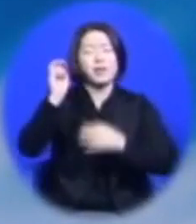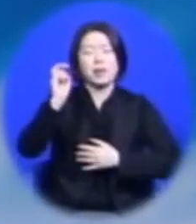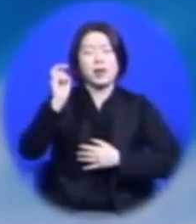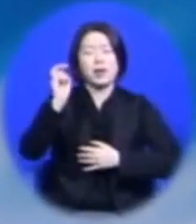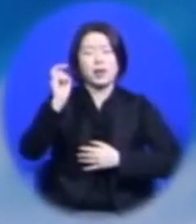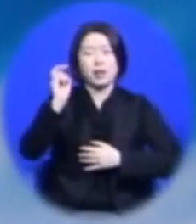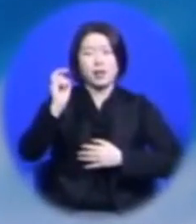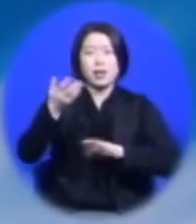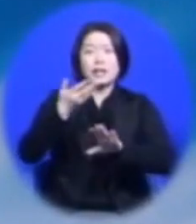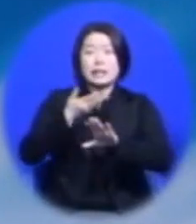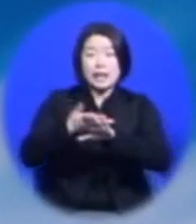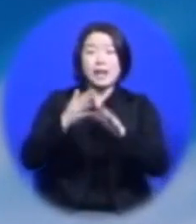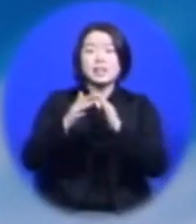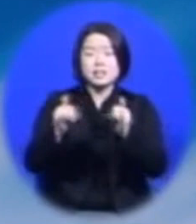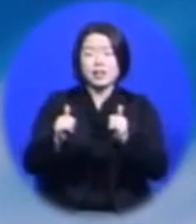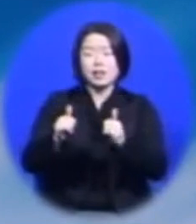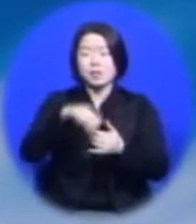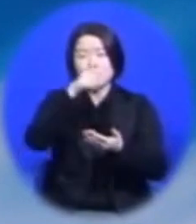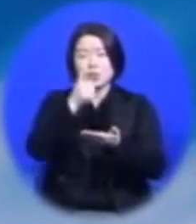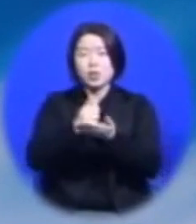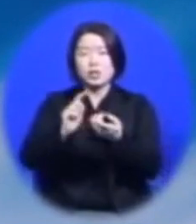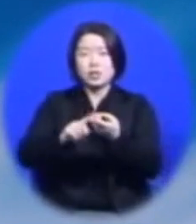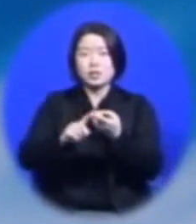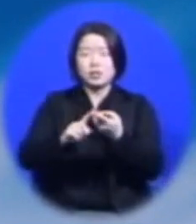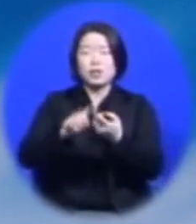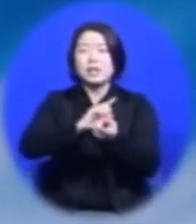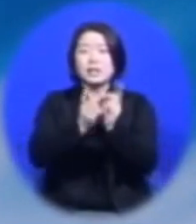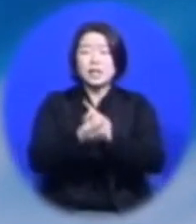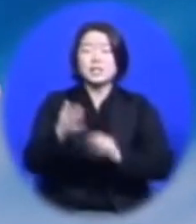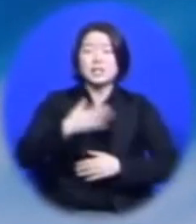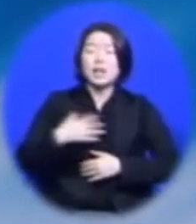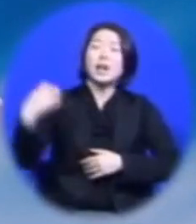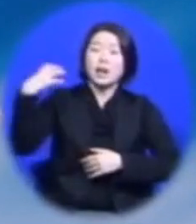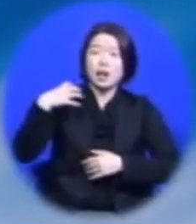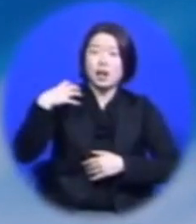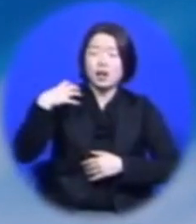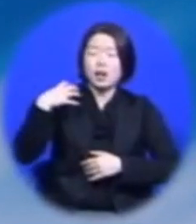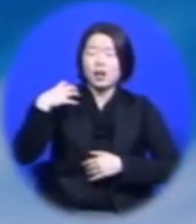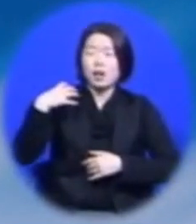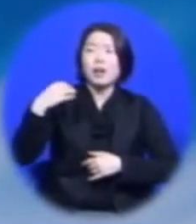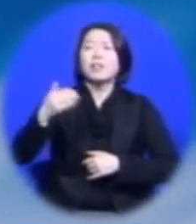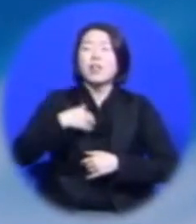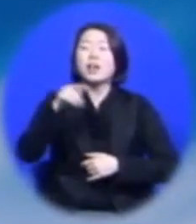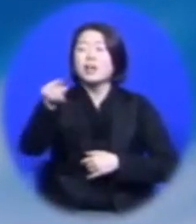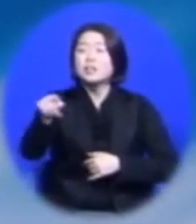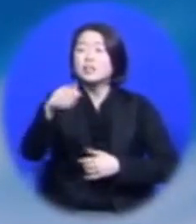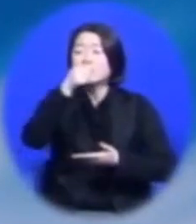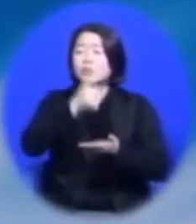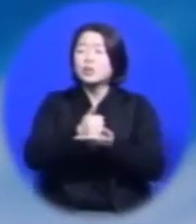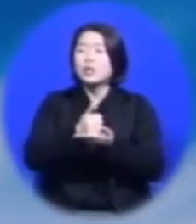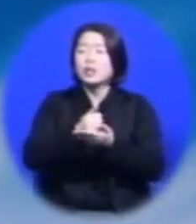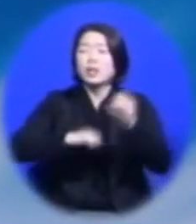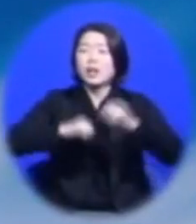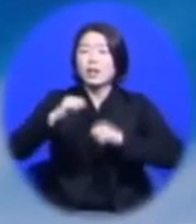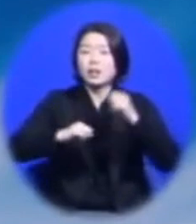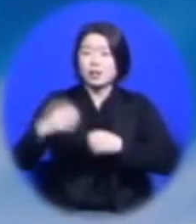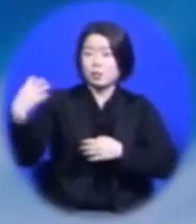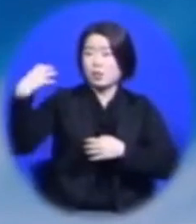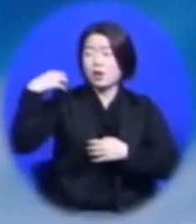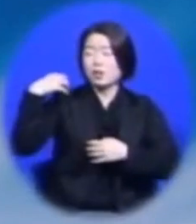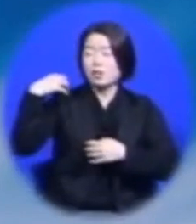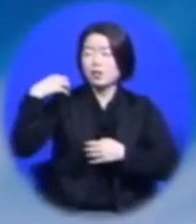다른 사람의 죄를 내가 짊어진다는 거, 내가 그런 죄를 지은 사람이 된다는 건 이건 정말 끔찍한